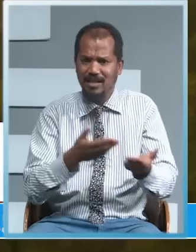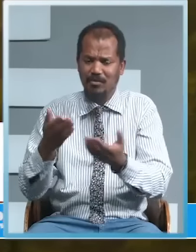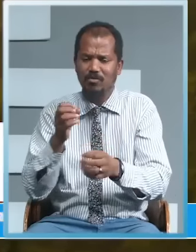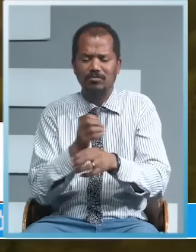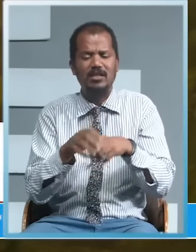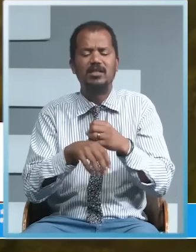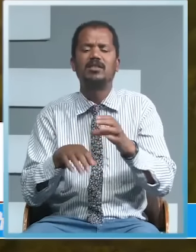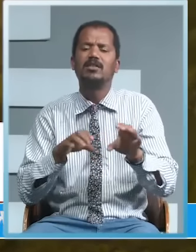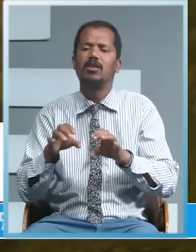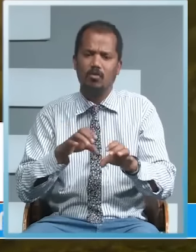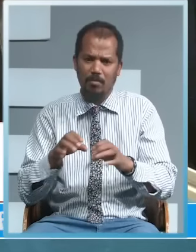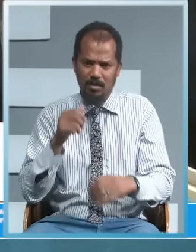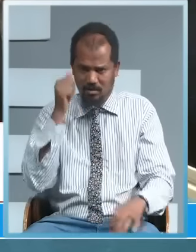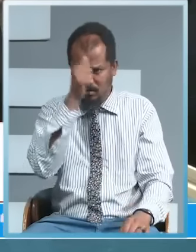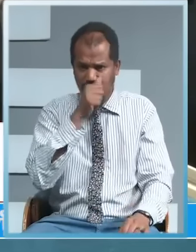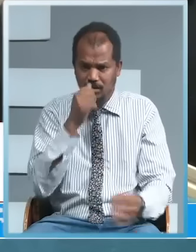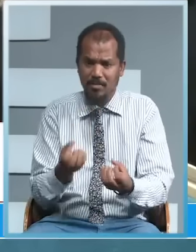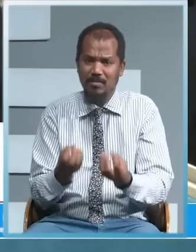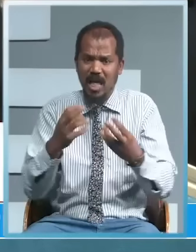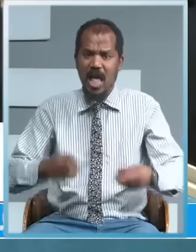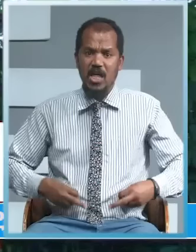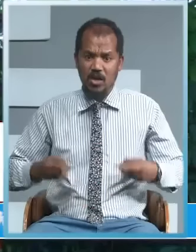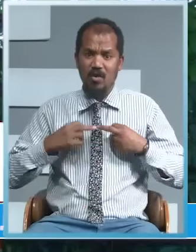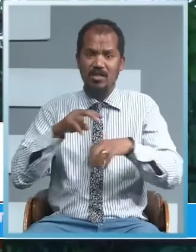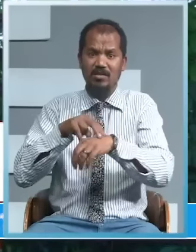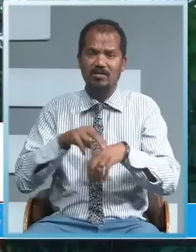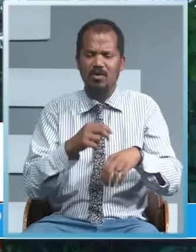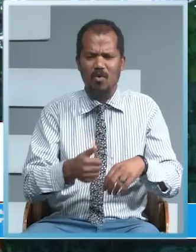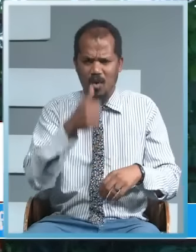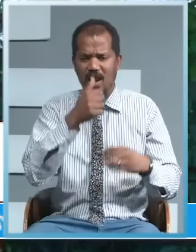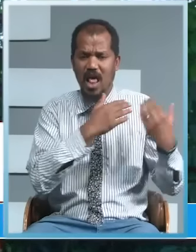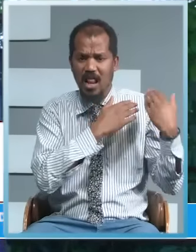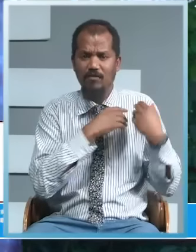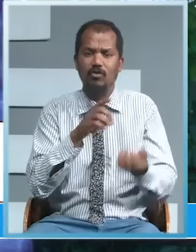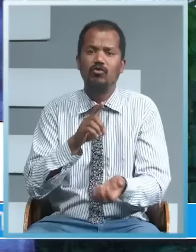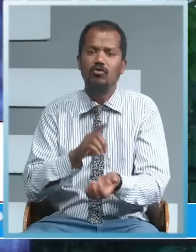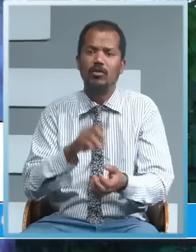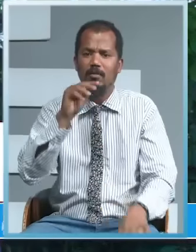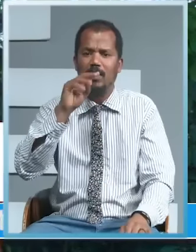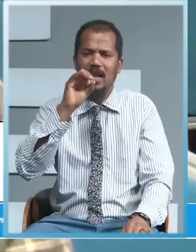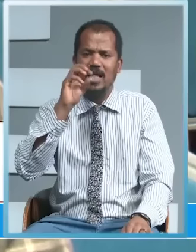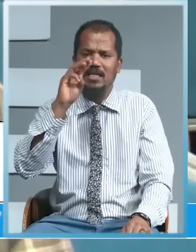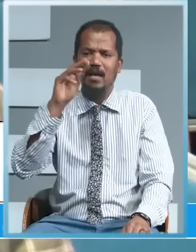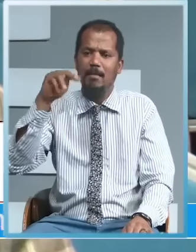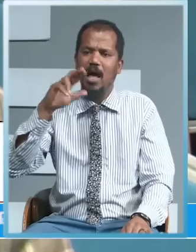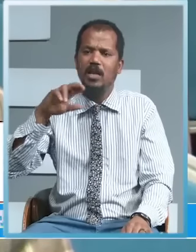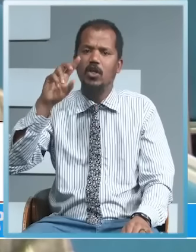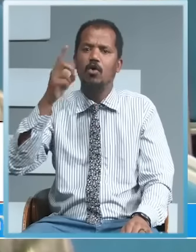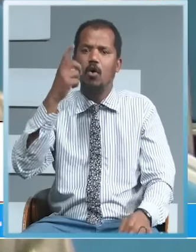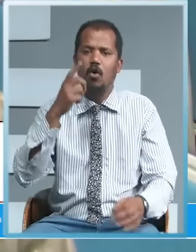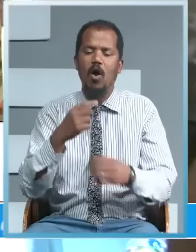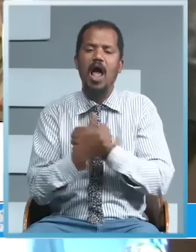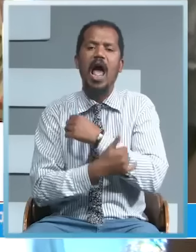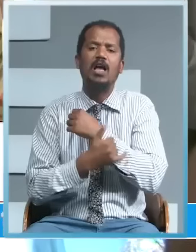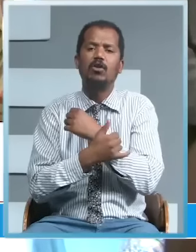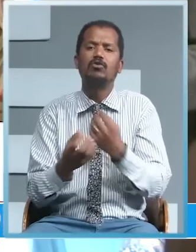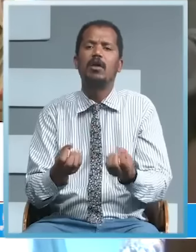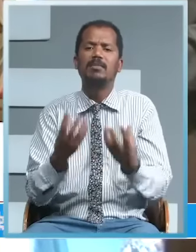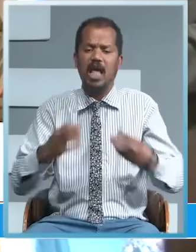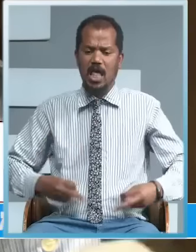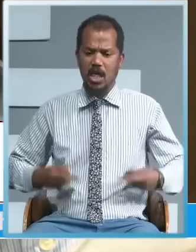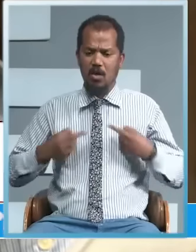ምክክር ተደርጎባቸዋል። የኢትዮጵያ ብዝሃ ህይወት ኢንስቲትዩት ዋና ዳይሬክተር ዶክተር መለሰ ማሪዮ ዳሰሳው የሀገሪቱ